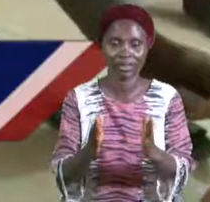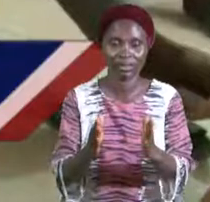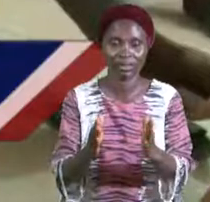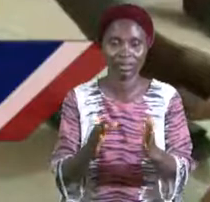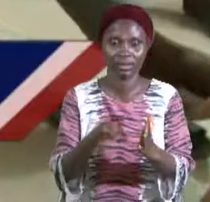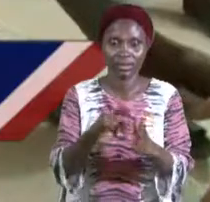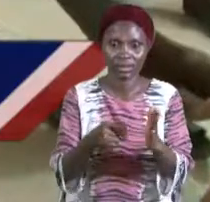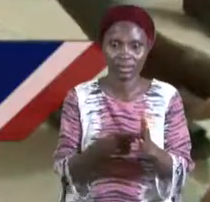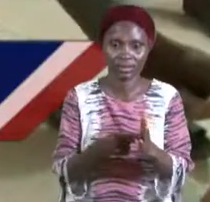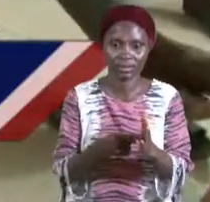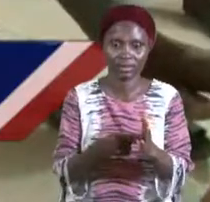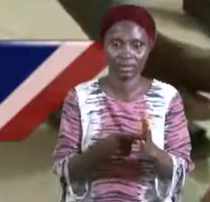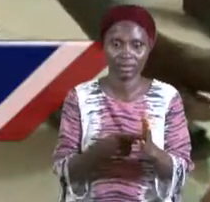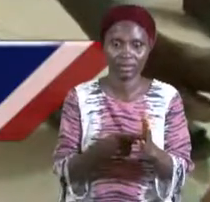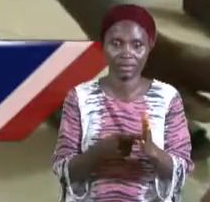écoutez bien ceci.